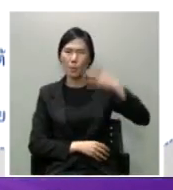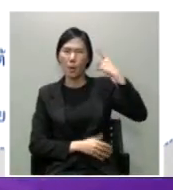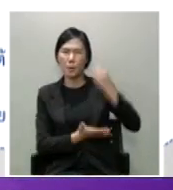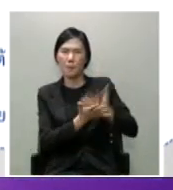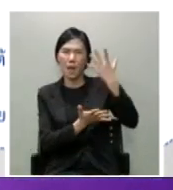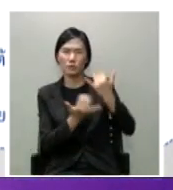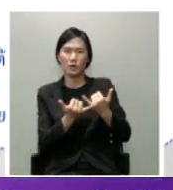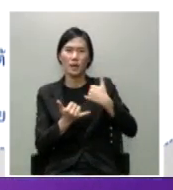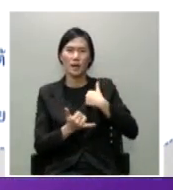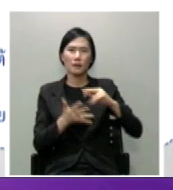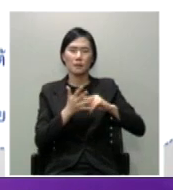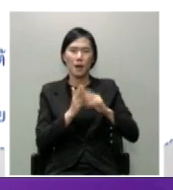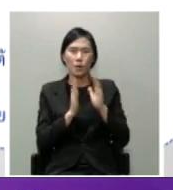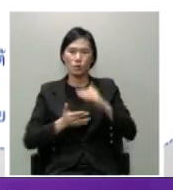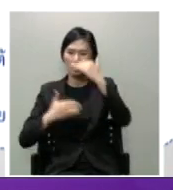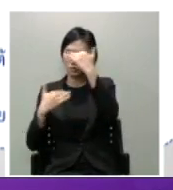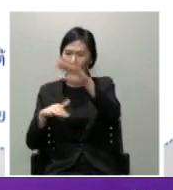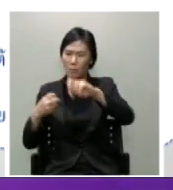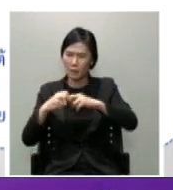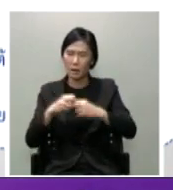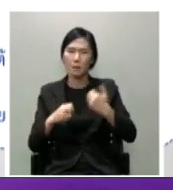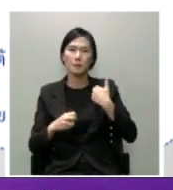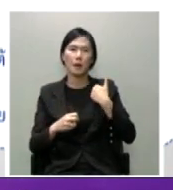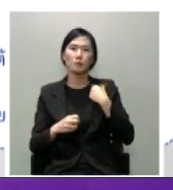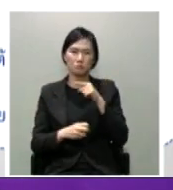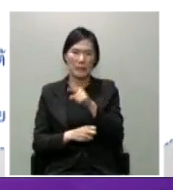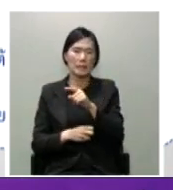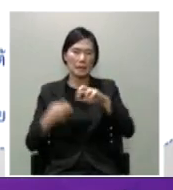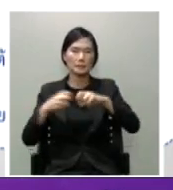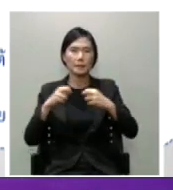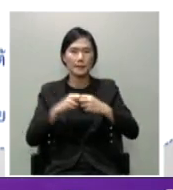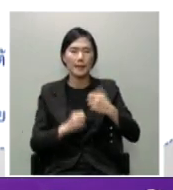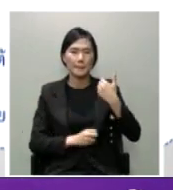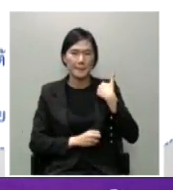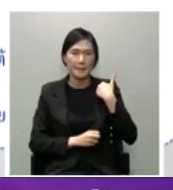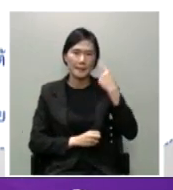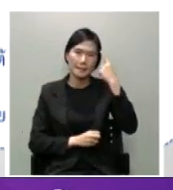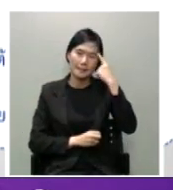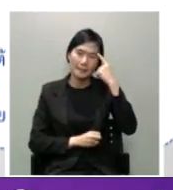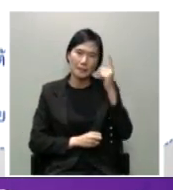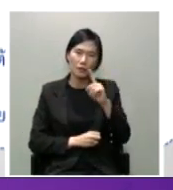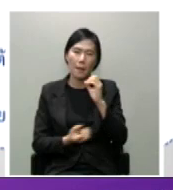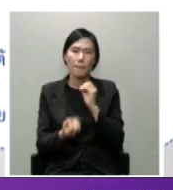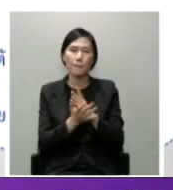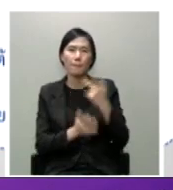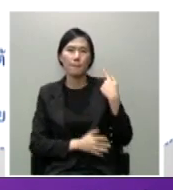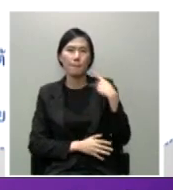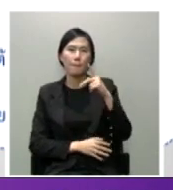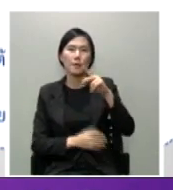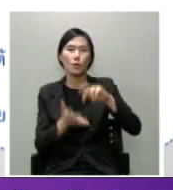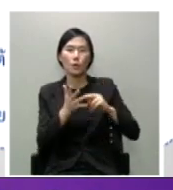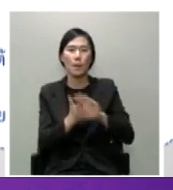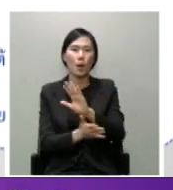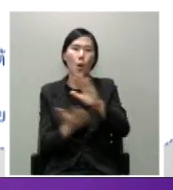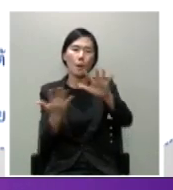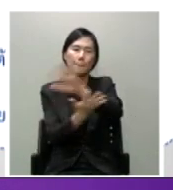น้องผู้ส่งออกเราจะเดือดร้อนยังไงนี่คือปัญหาที่เกิดขึ้นและนี่คือสิ่งที่เรียกว่าผลประโยชน์อันสำคัญของ